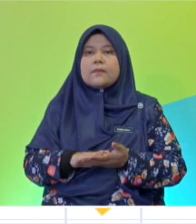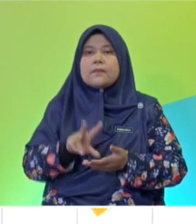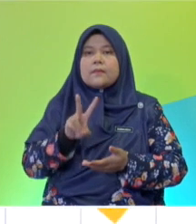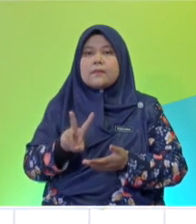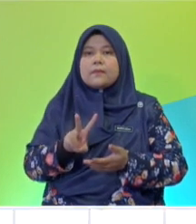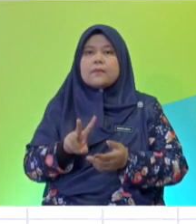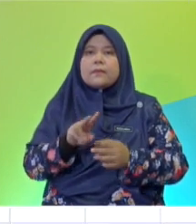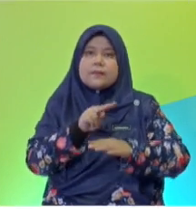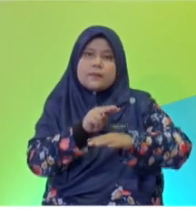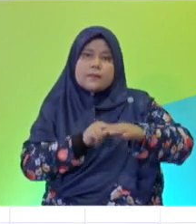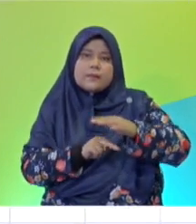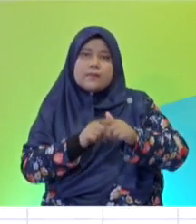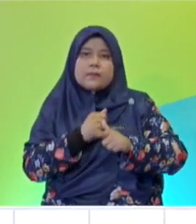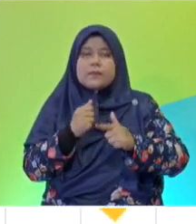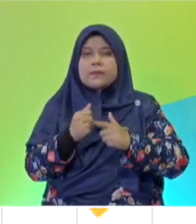dua kadar